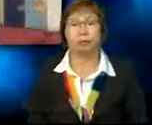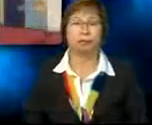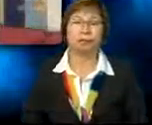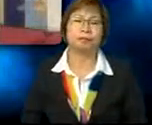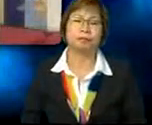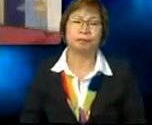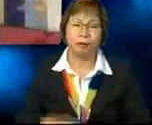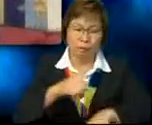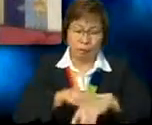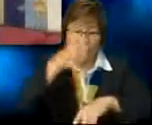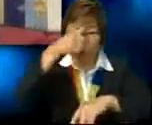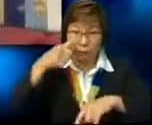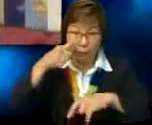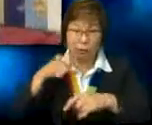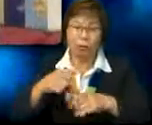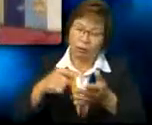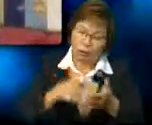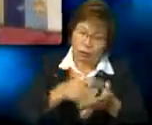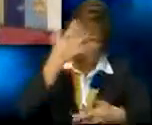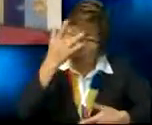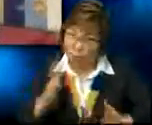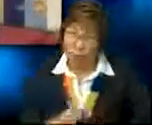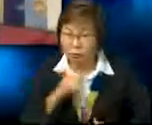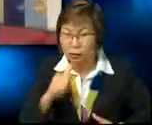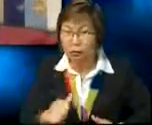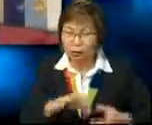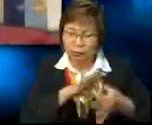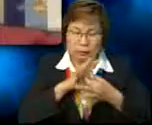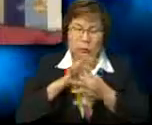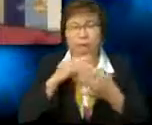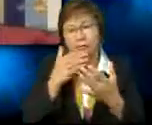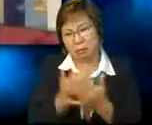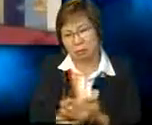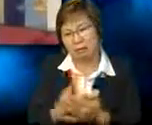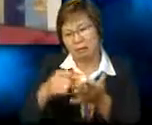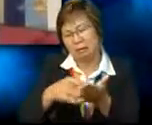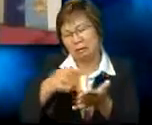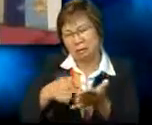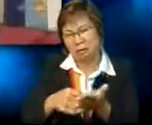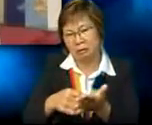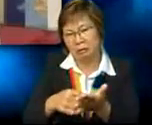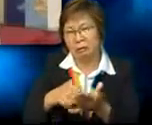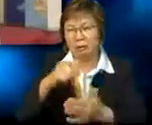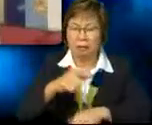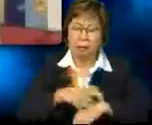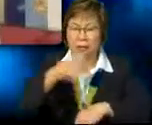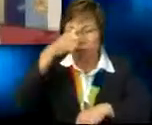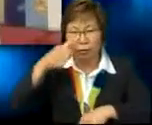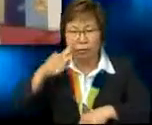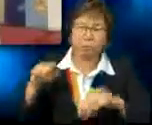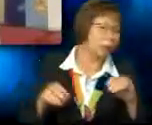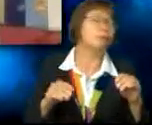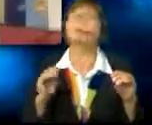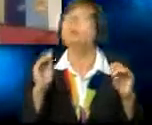Semasa pembedahan itu, kadang-kadang pesakit mungkin tidak memberi kerjasama yang baik Ya, kadang-kadang kita sedang buat pembedahan, pesakit akan